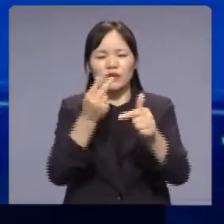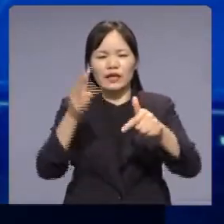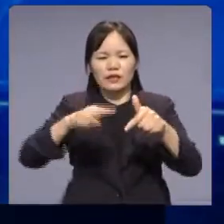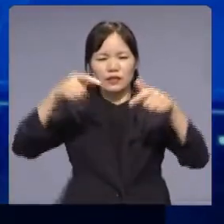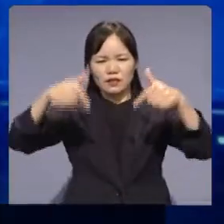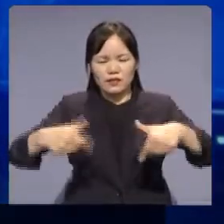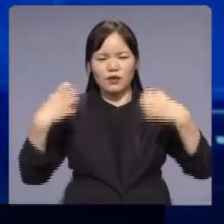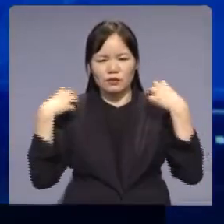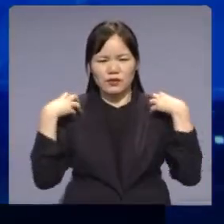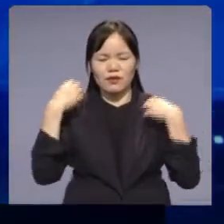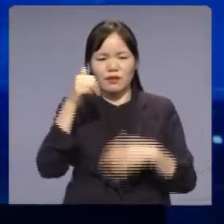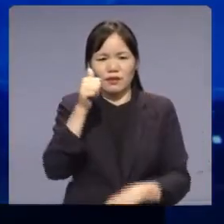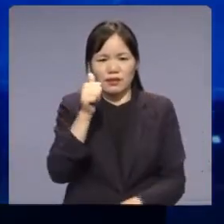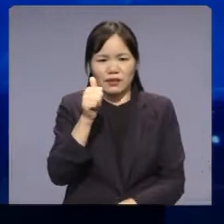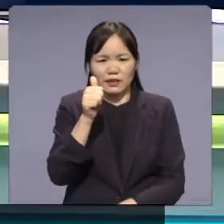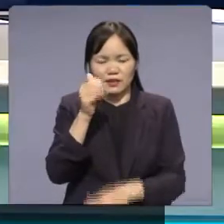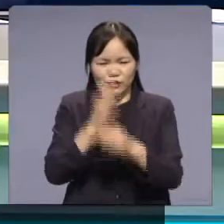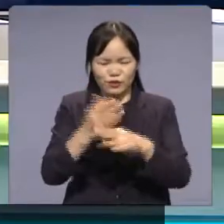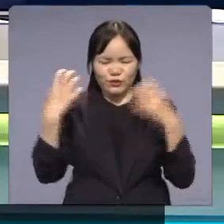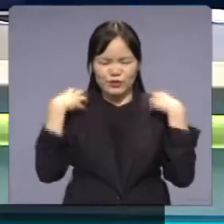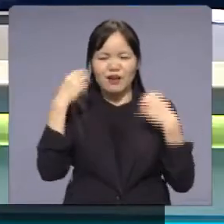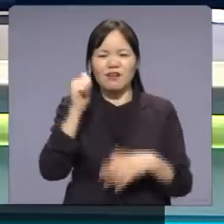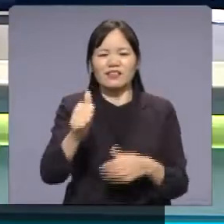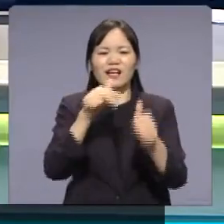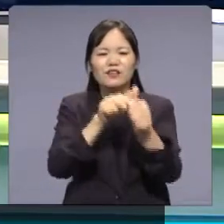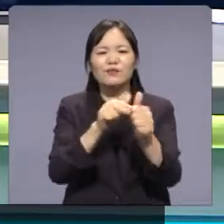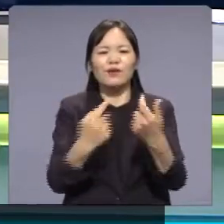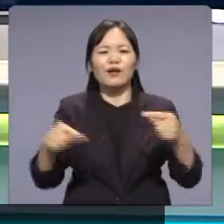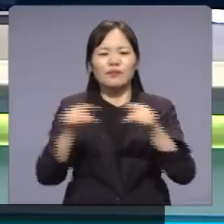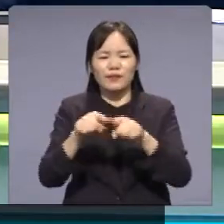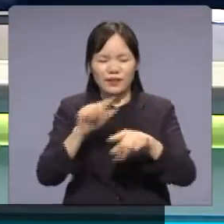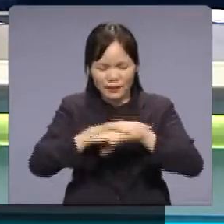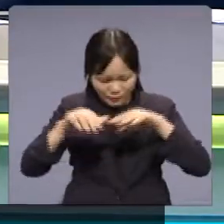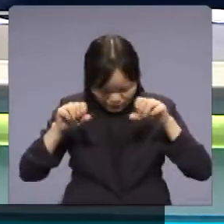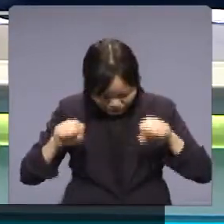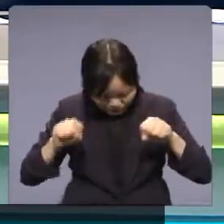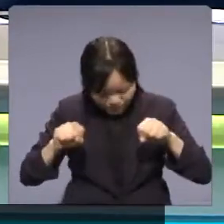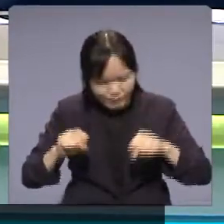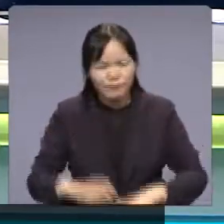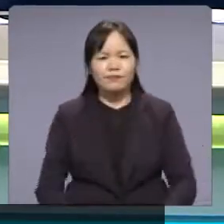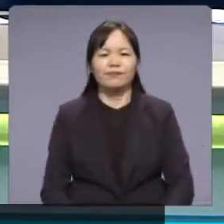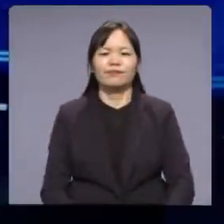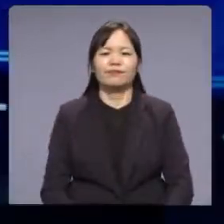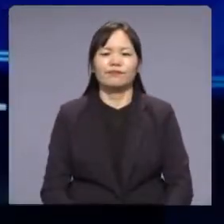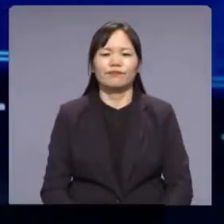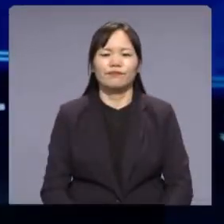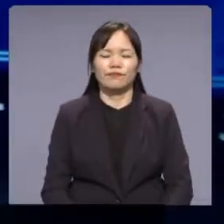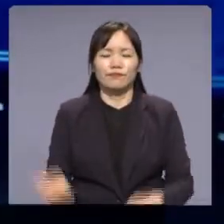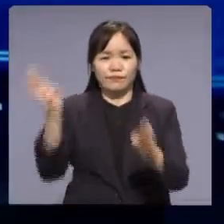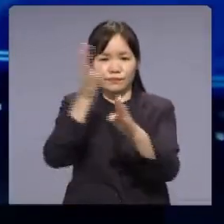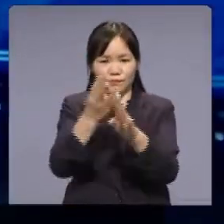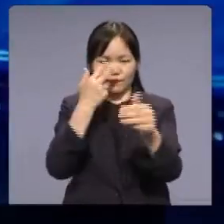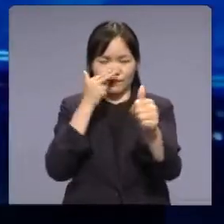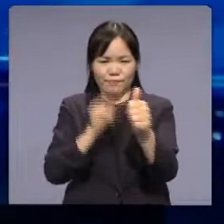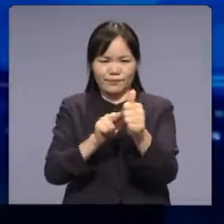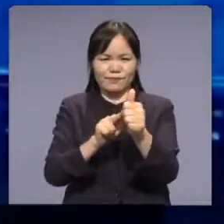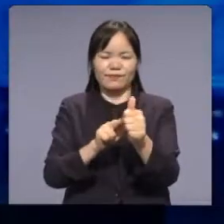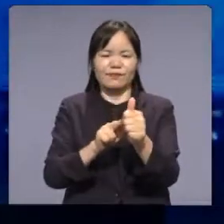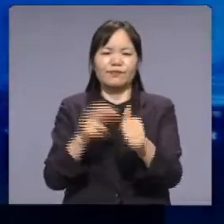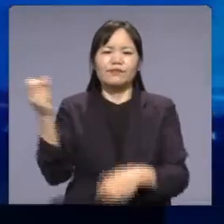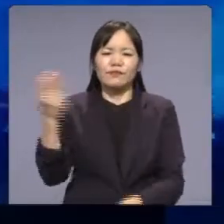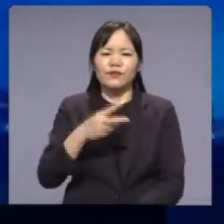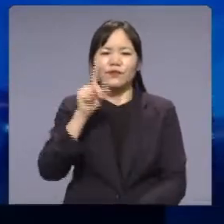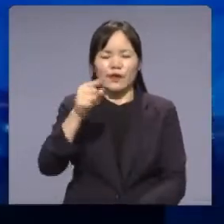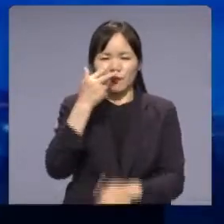인천중구청장 후보와 함께합니다. 어서 오십시오. 안녕하세요. 반갑습니다. 네, 재선에 도전하시게 됐습니다. 또 한